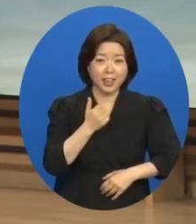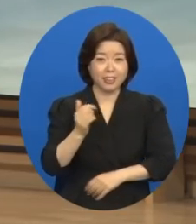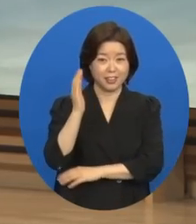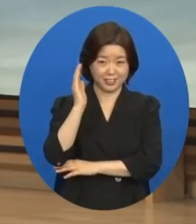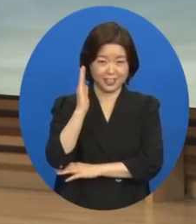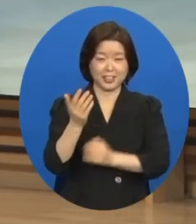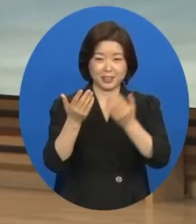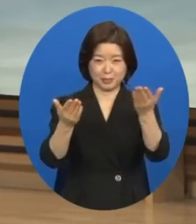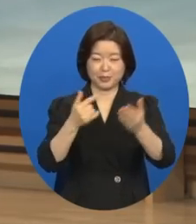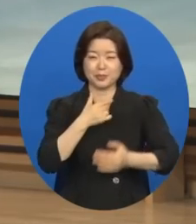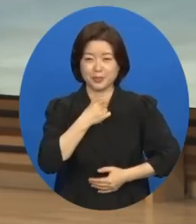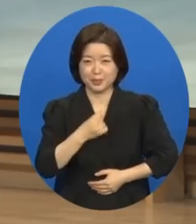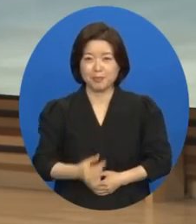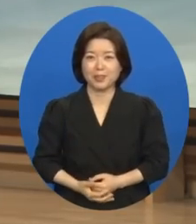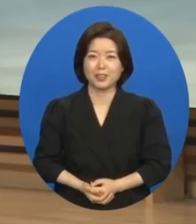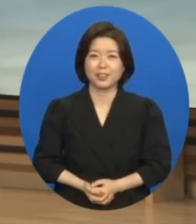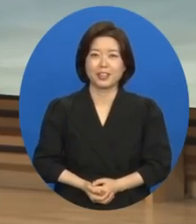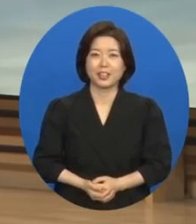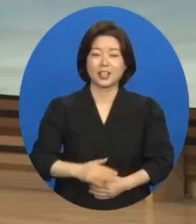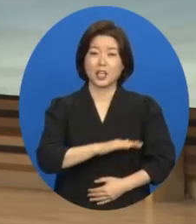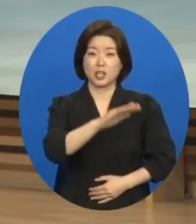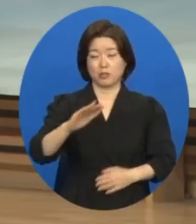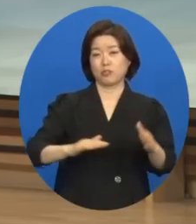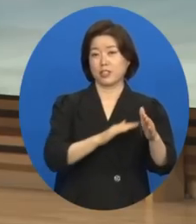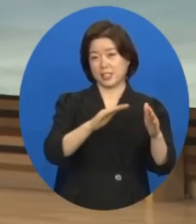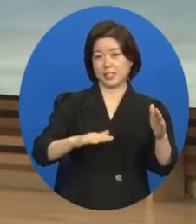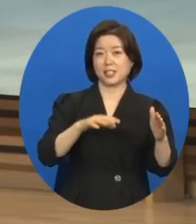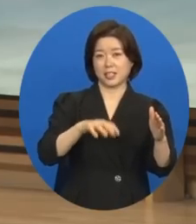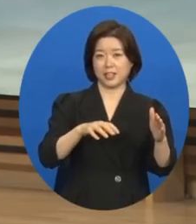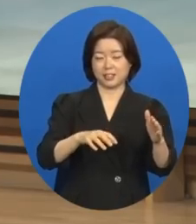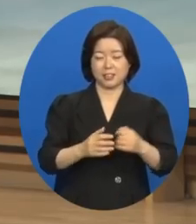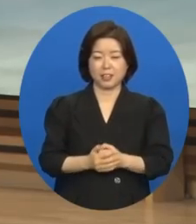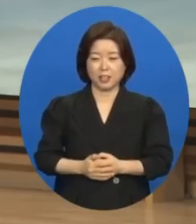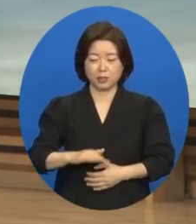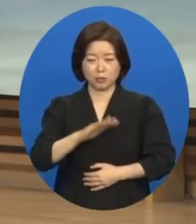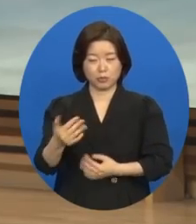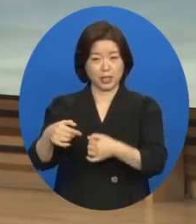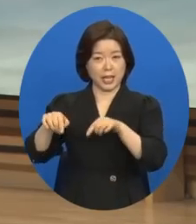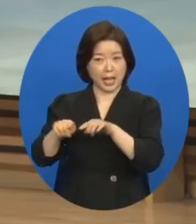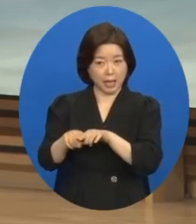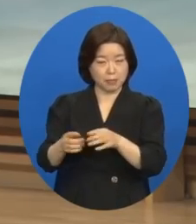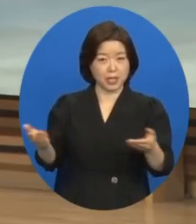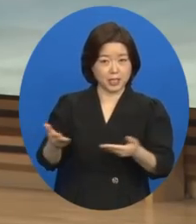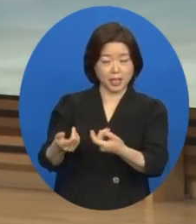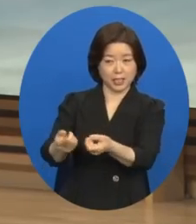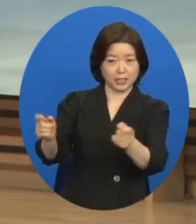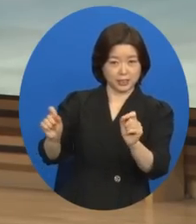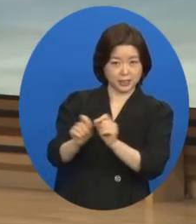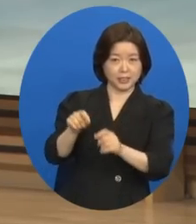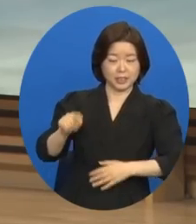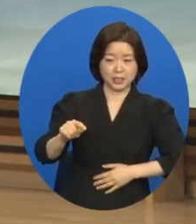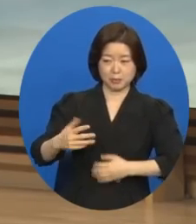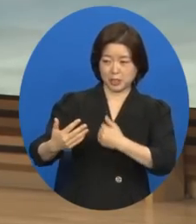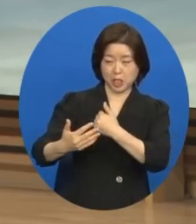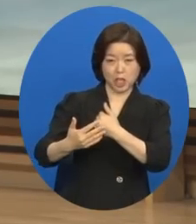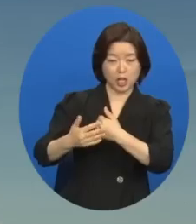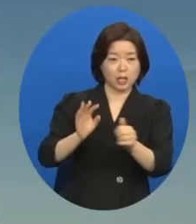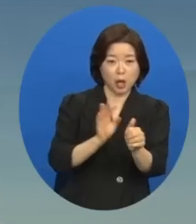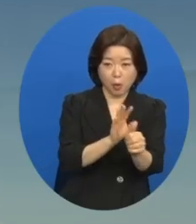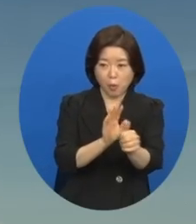해요. 저희 가정이 그리고 저희와 함께 동역하는 팀이 섬길 부족을 찾기